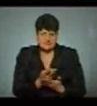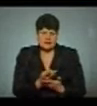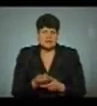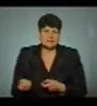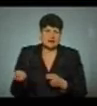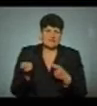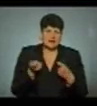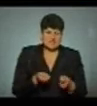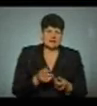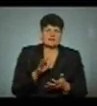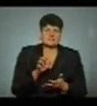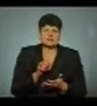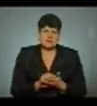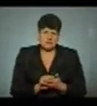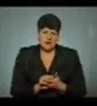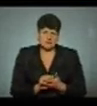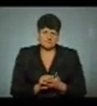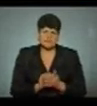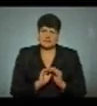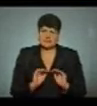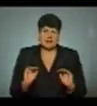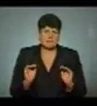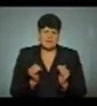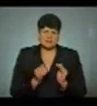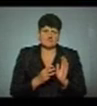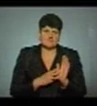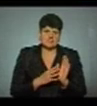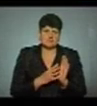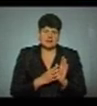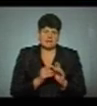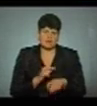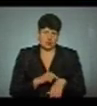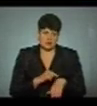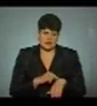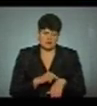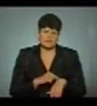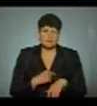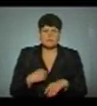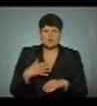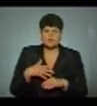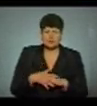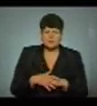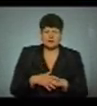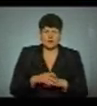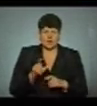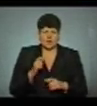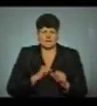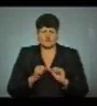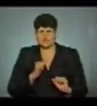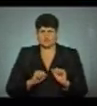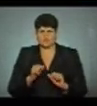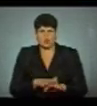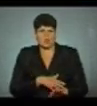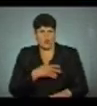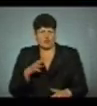довезення, він займає не менше як 8-9 годин. Тобто, щоб ми розуміли, коли є, бо тому що люди возмущаються, що довго